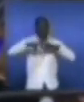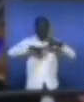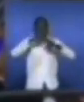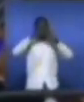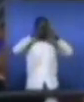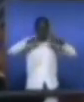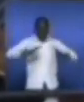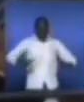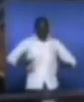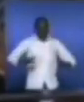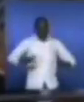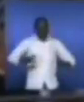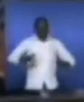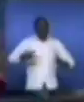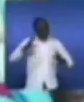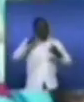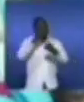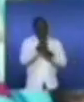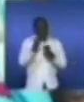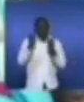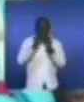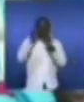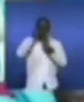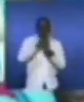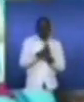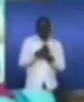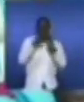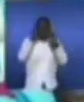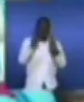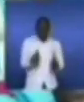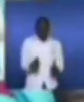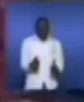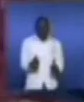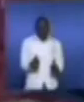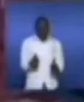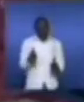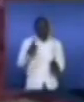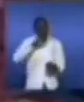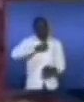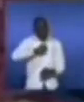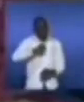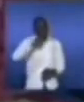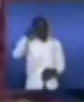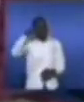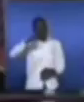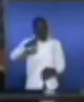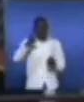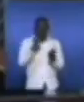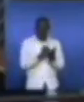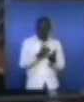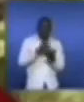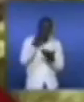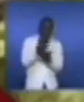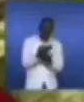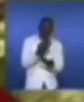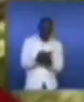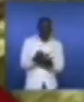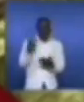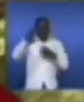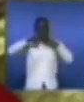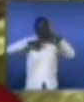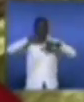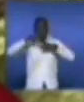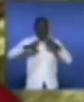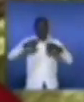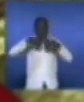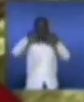matière, obtenir également des personnes ressources compétentes, mais aussi des financements pour la recherche. Une équipe de cette